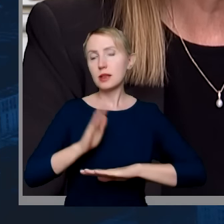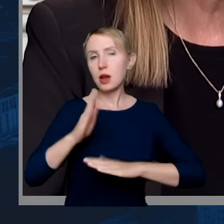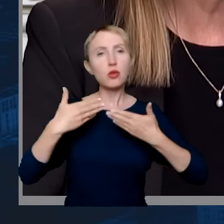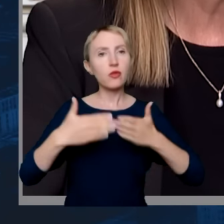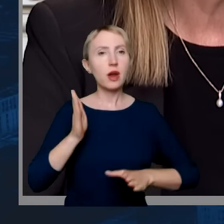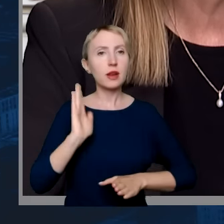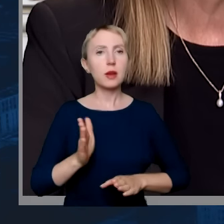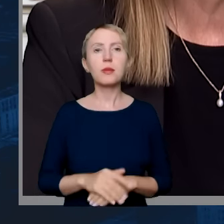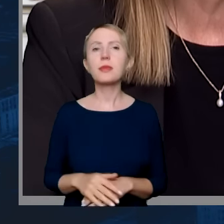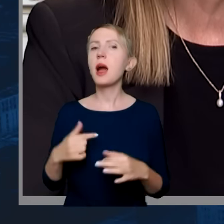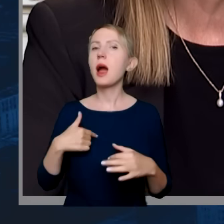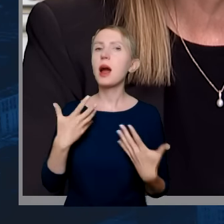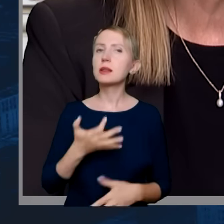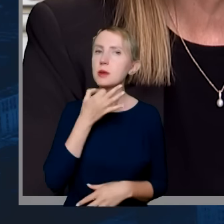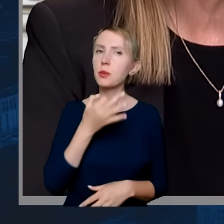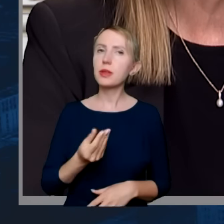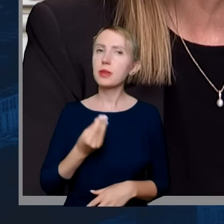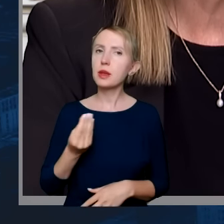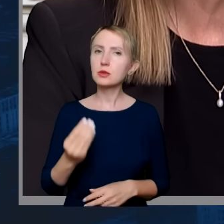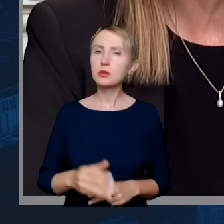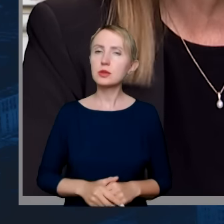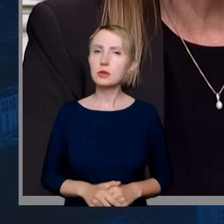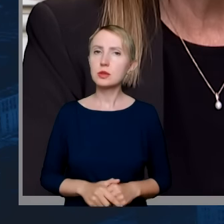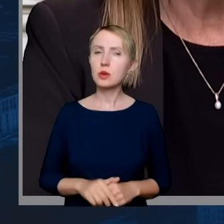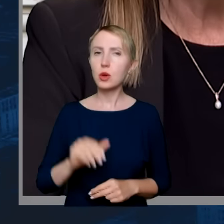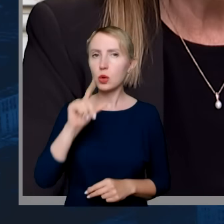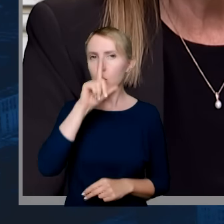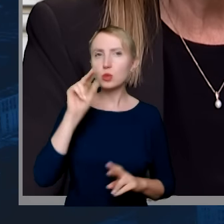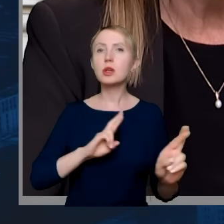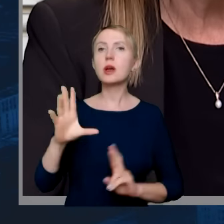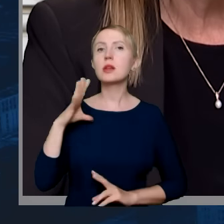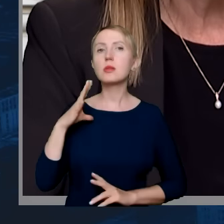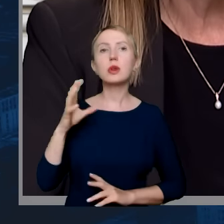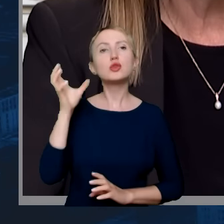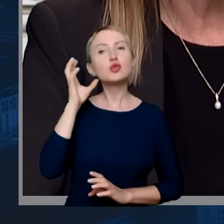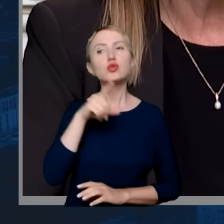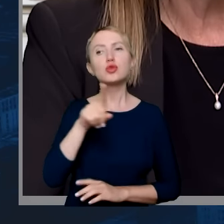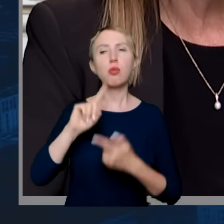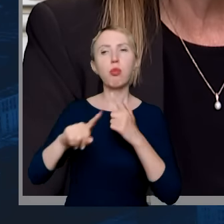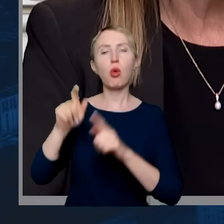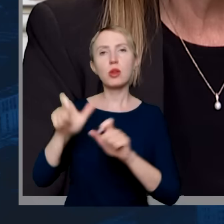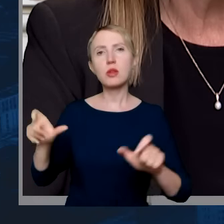mam pytanie. Jak ludzie reagowali na obecność polityków? Czy dało się wyczuć jakieś